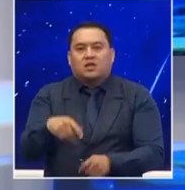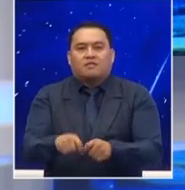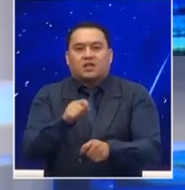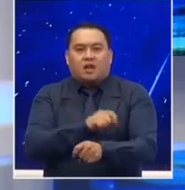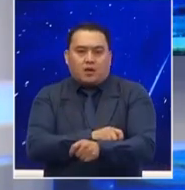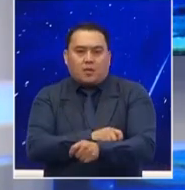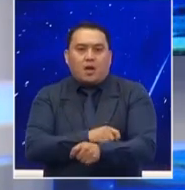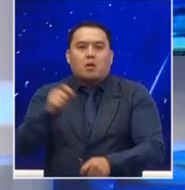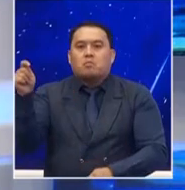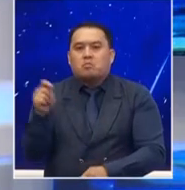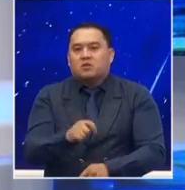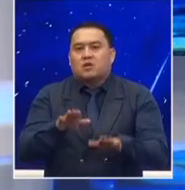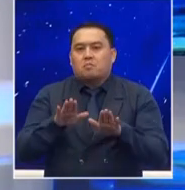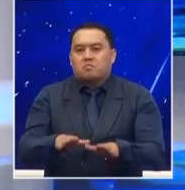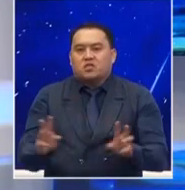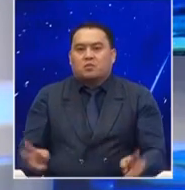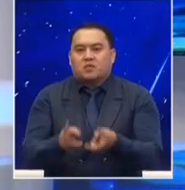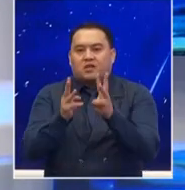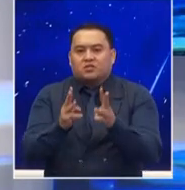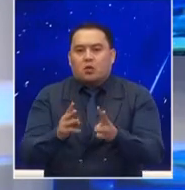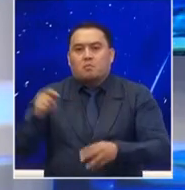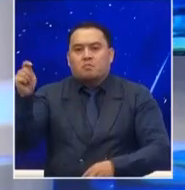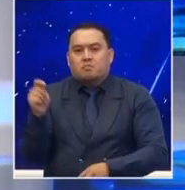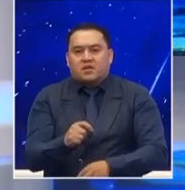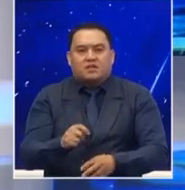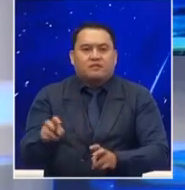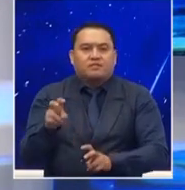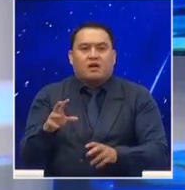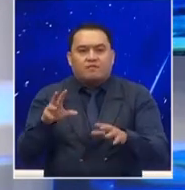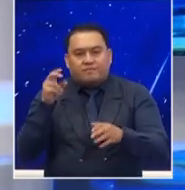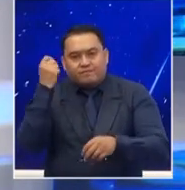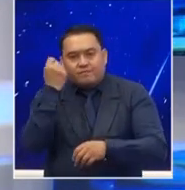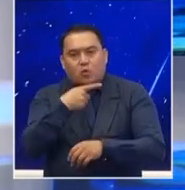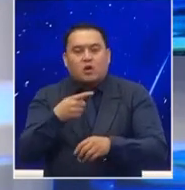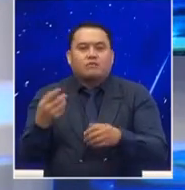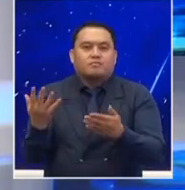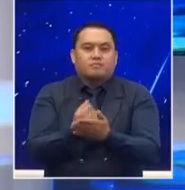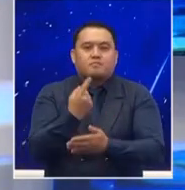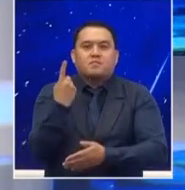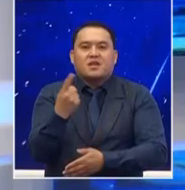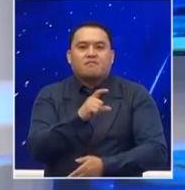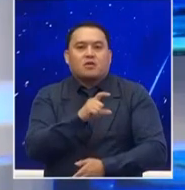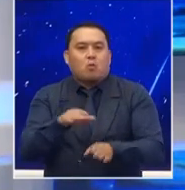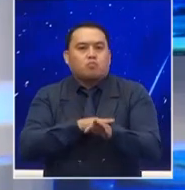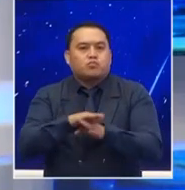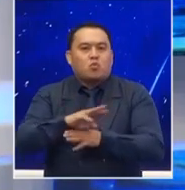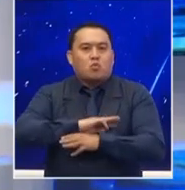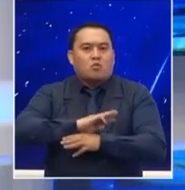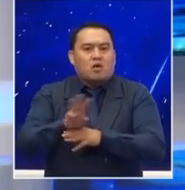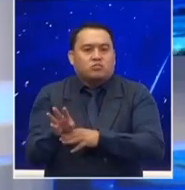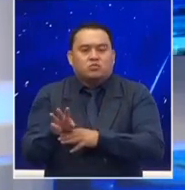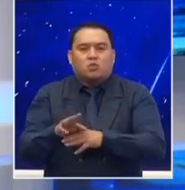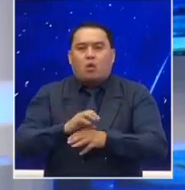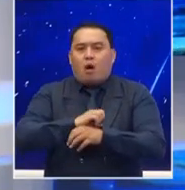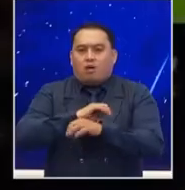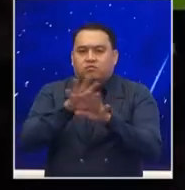квадратных метров. Прибывшие на место происшествия пожарные подразделения выяснили, что на первом этаже полностью охвачена огнем